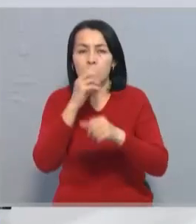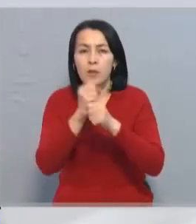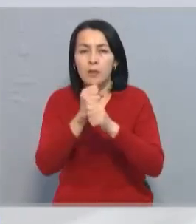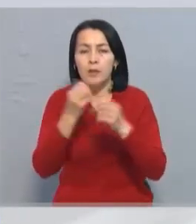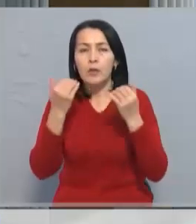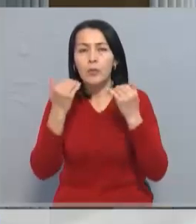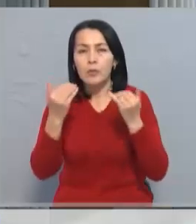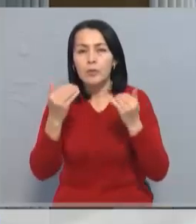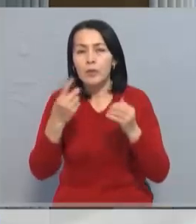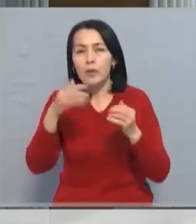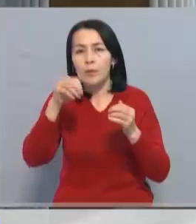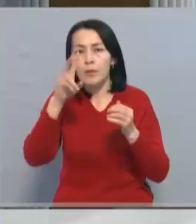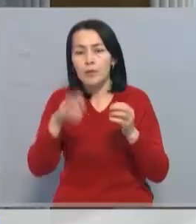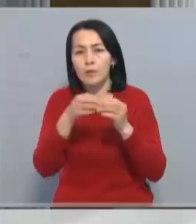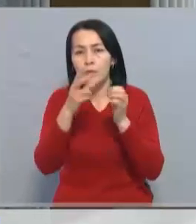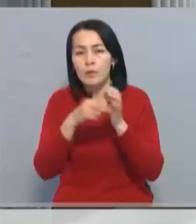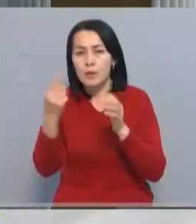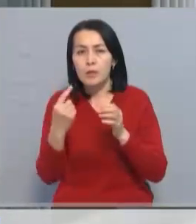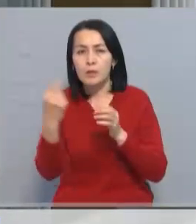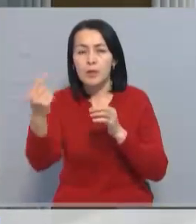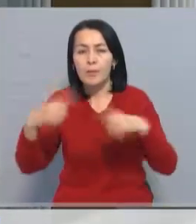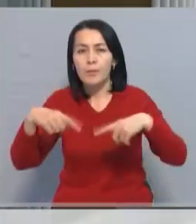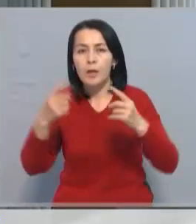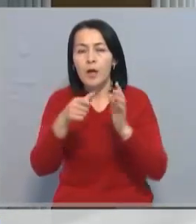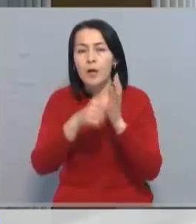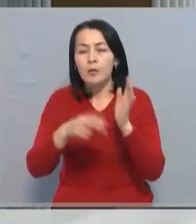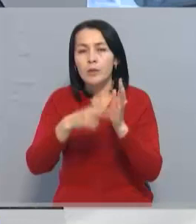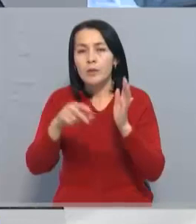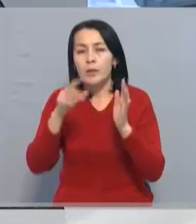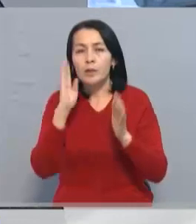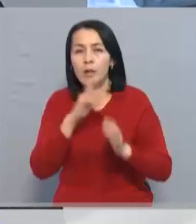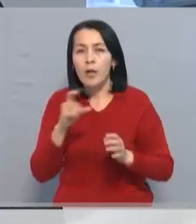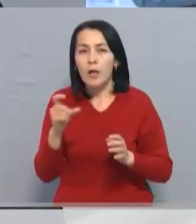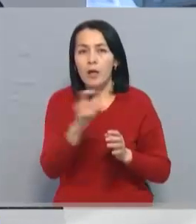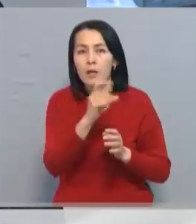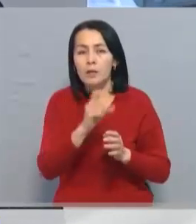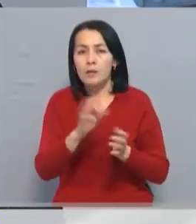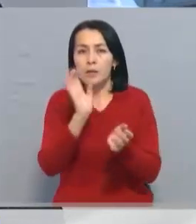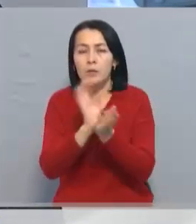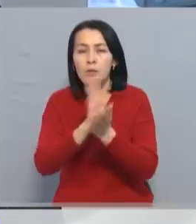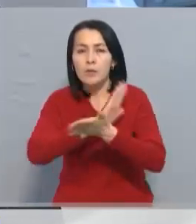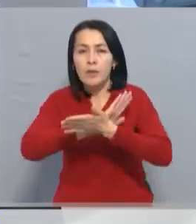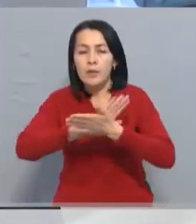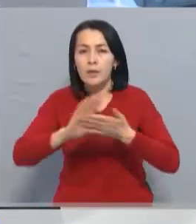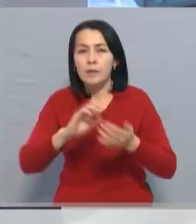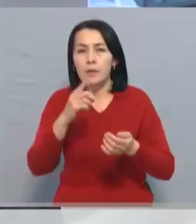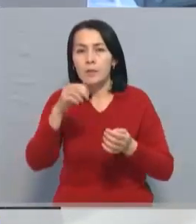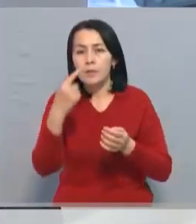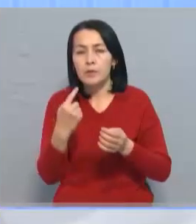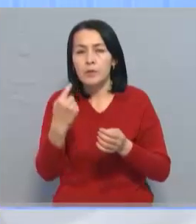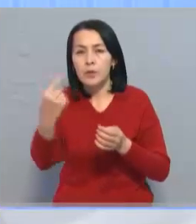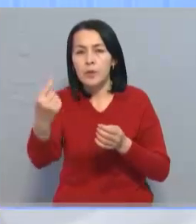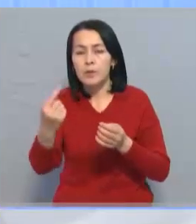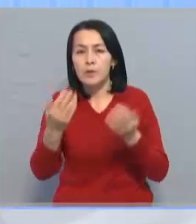атқарылған. Осы орайда 1218 шақырымды құрайтын 680 арықтар мен каналдар қоқыстан тазартылып, 1000 шақырымға